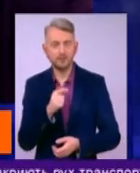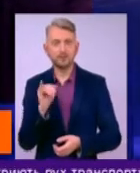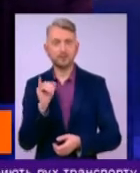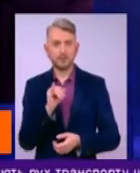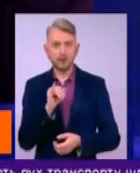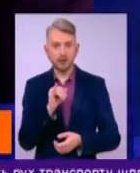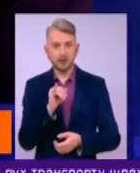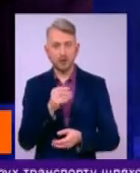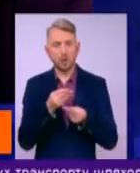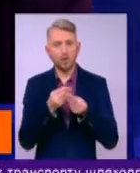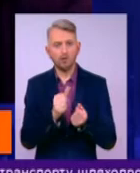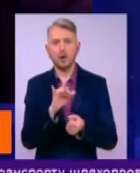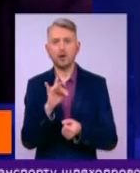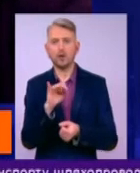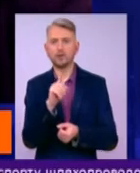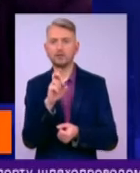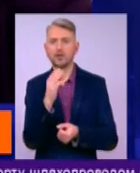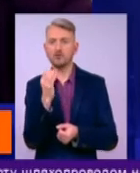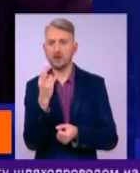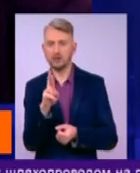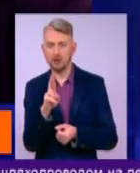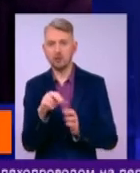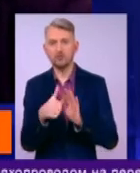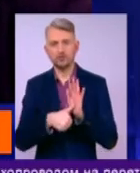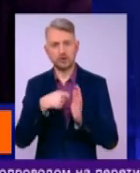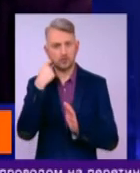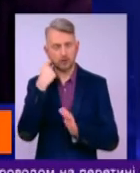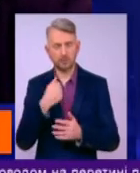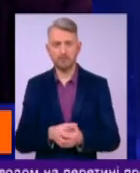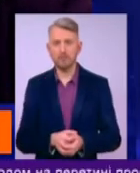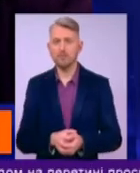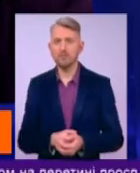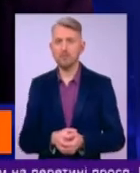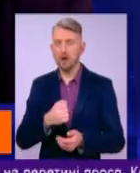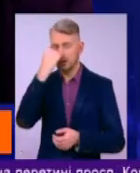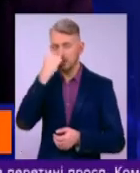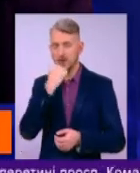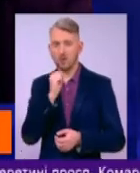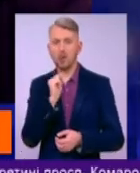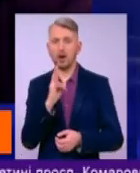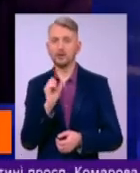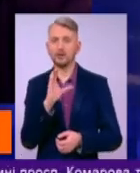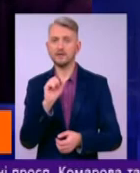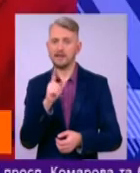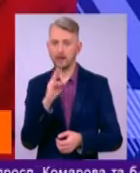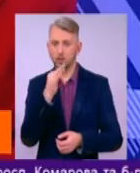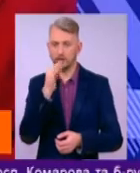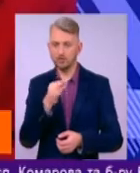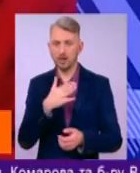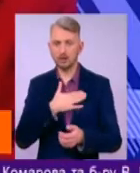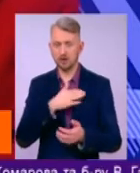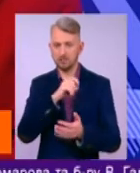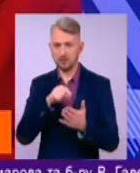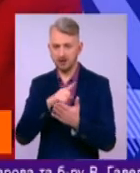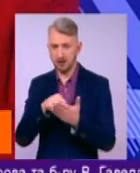і розбещення, в принципі, так само, 16 років. Дякую. Анна Саєнко відповідала на питання. Дякуємо за